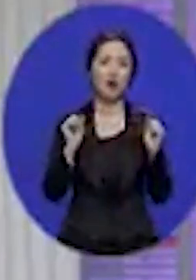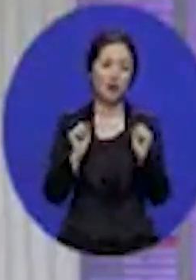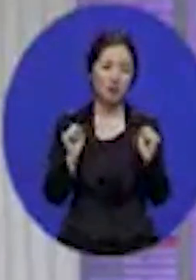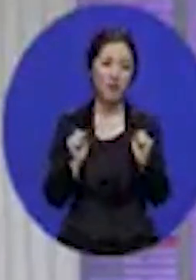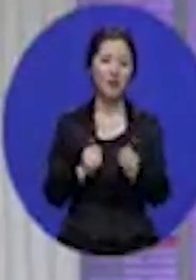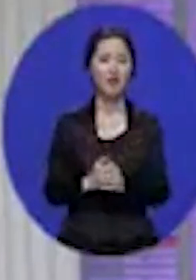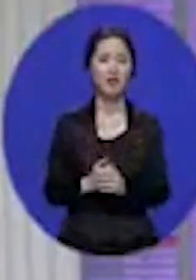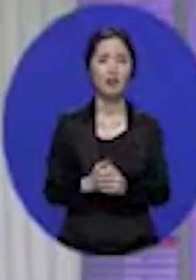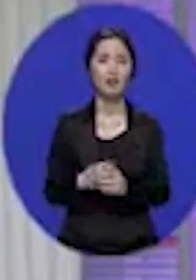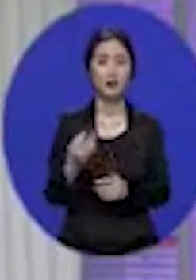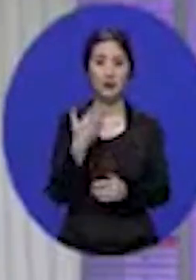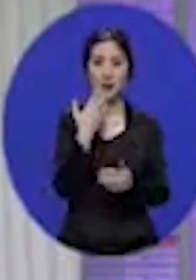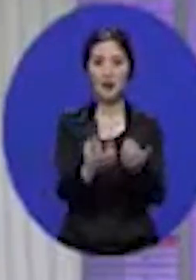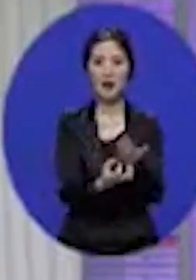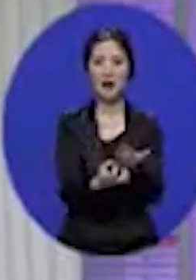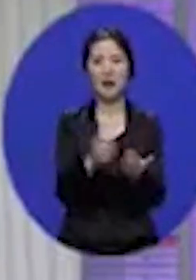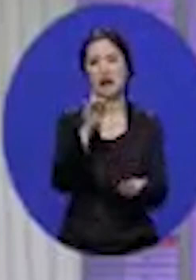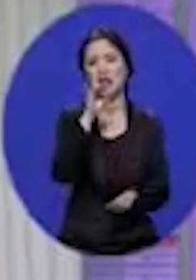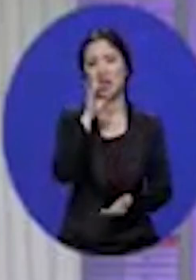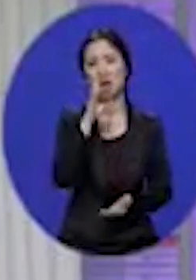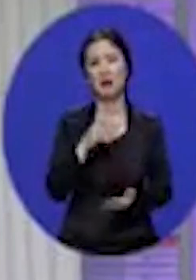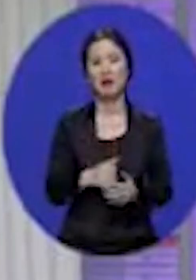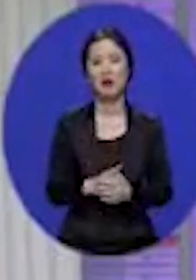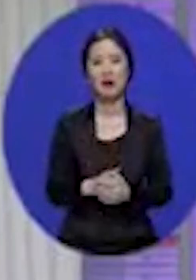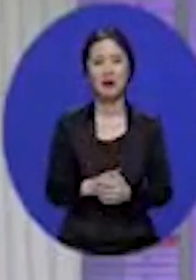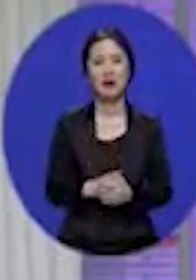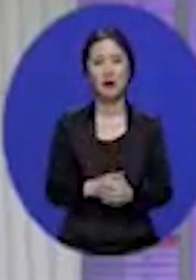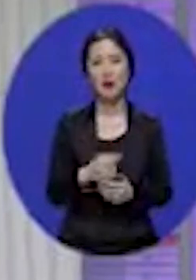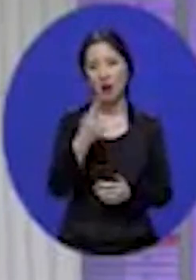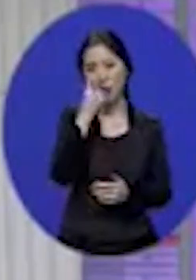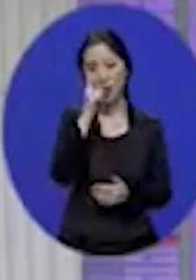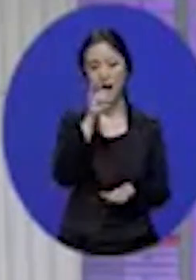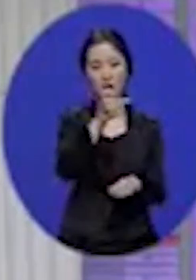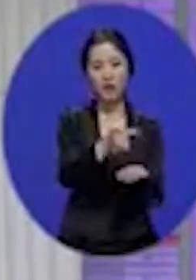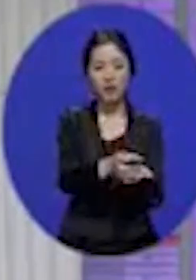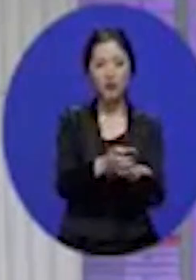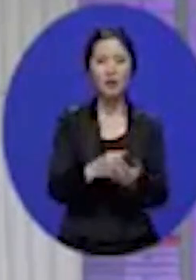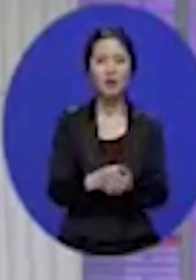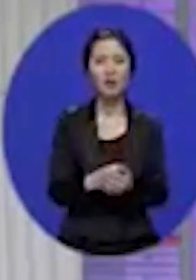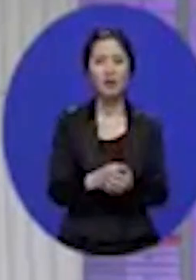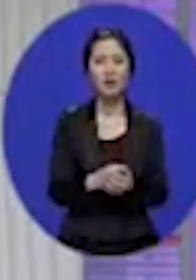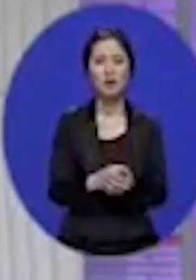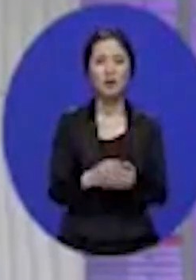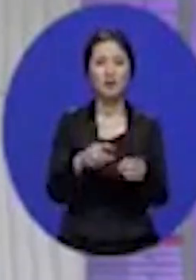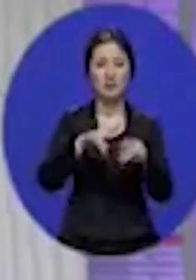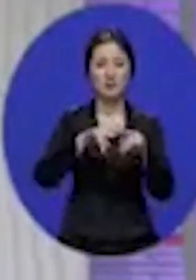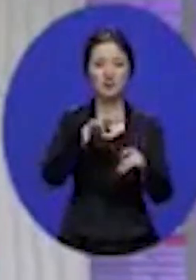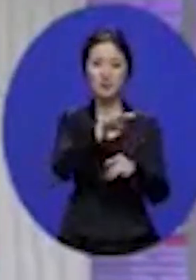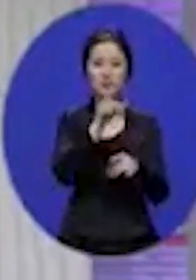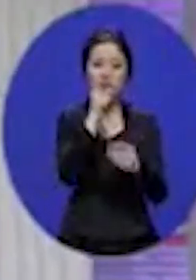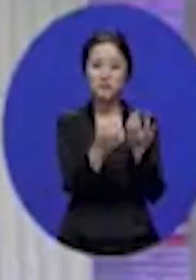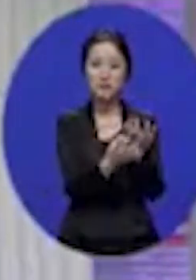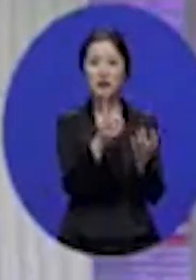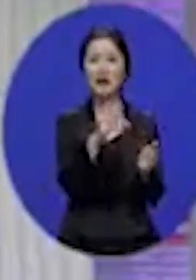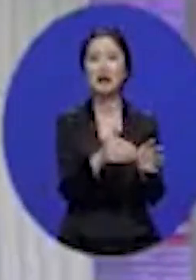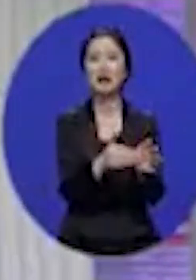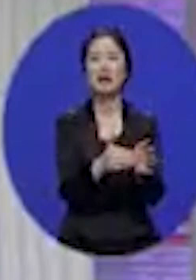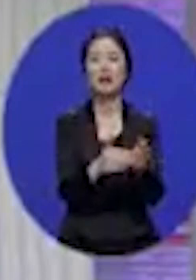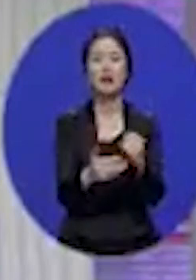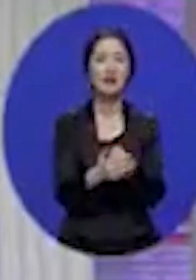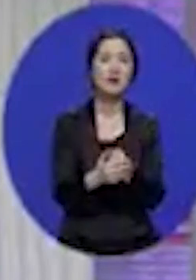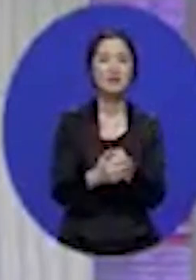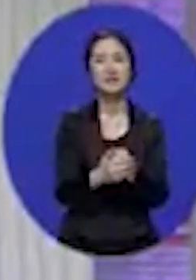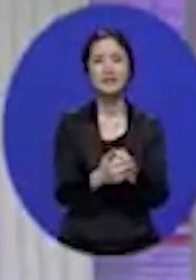그리고 오피스텔이라 밥을 못 해 먹어요. 그러니까 커피보트만 하나 있고 그러니까 이게 밥도 못 해 먹고 뭐 너무너무